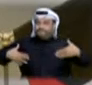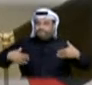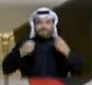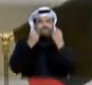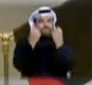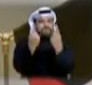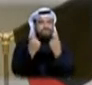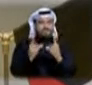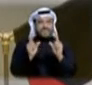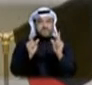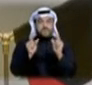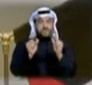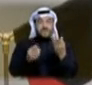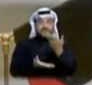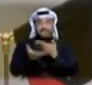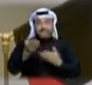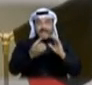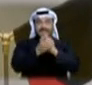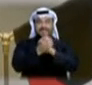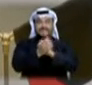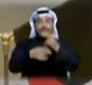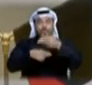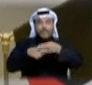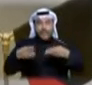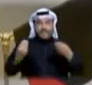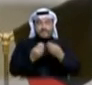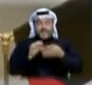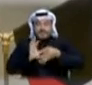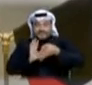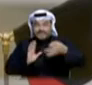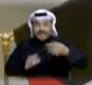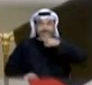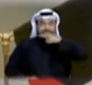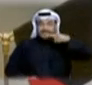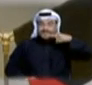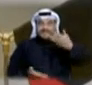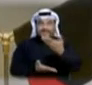يربط بين البلدين الصديقين من علاقات